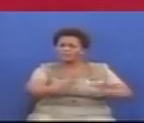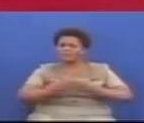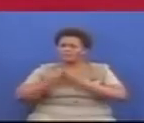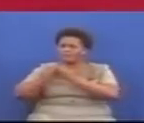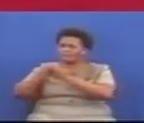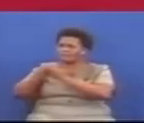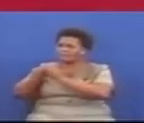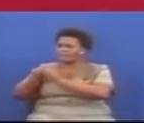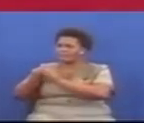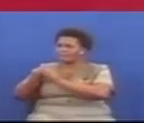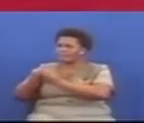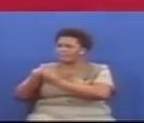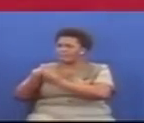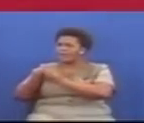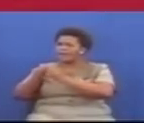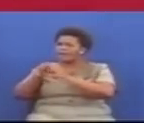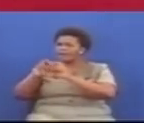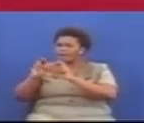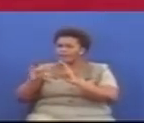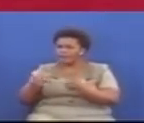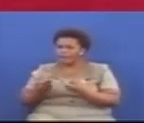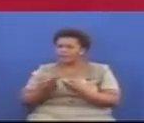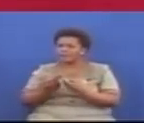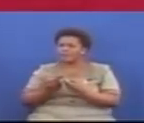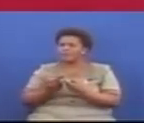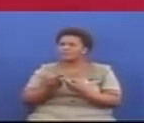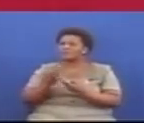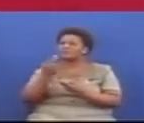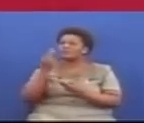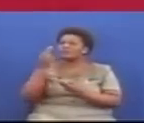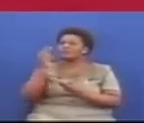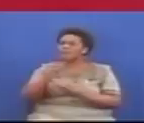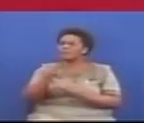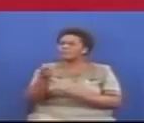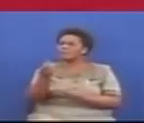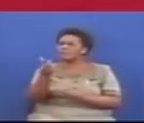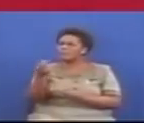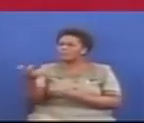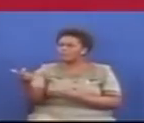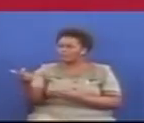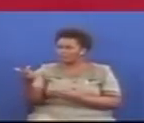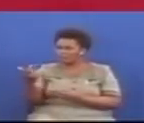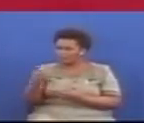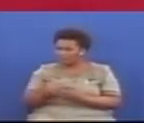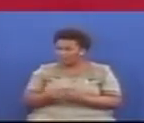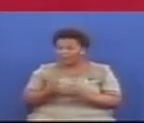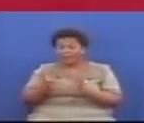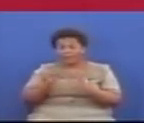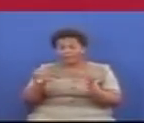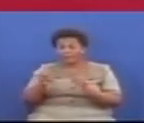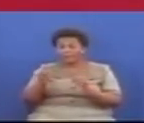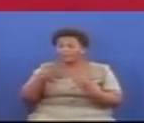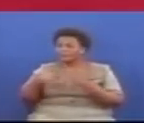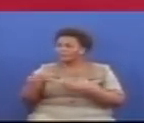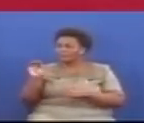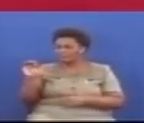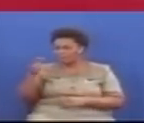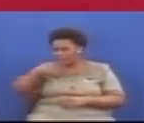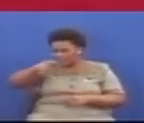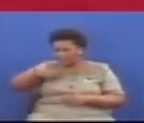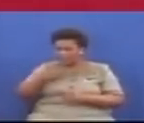ama katika makosa ambayo tulishakataza kwamba yasikamatwe. Kwa nikachoza kumakishia ni kwamba